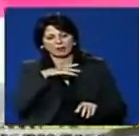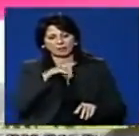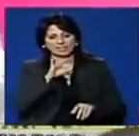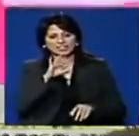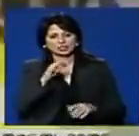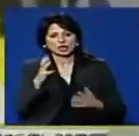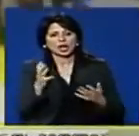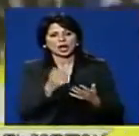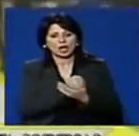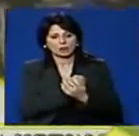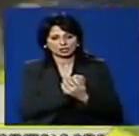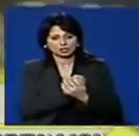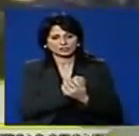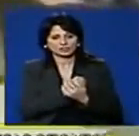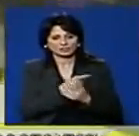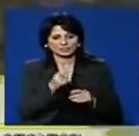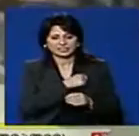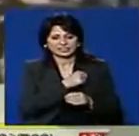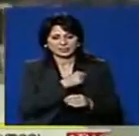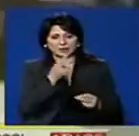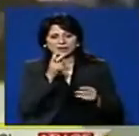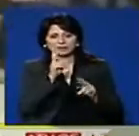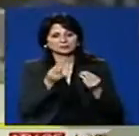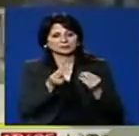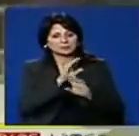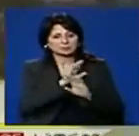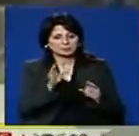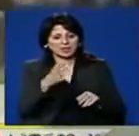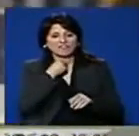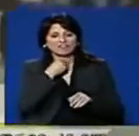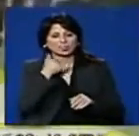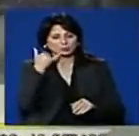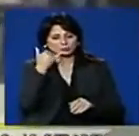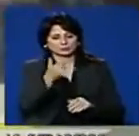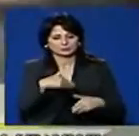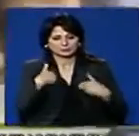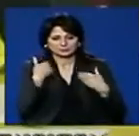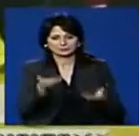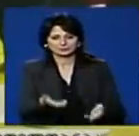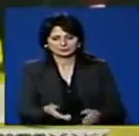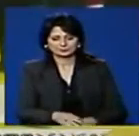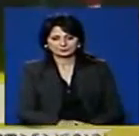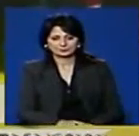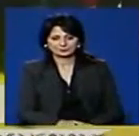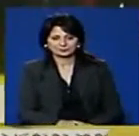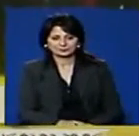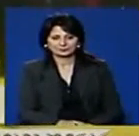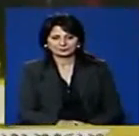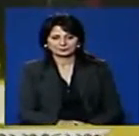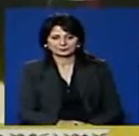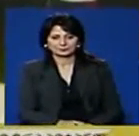ზორიამ გამარჯვება სამხედროებს მატჩის დასრულებისთანავე ვილნიუსიდან მიულოცა.